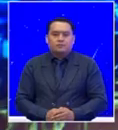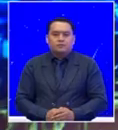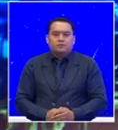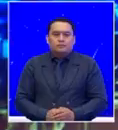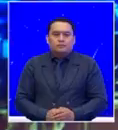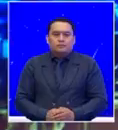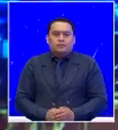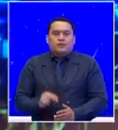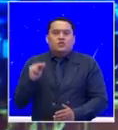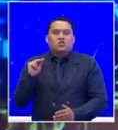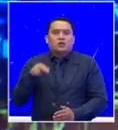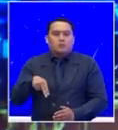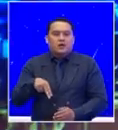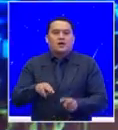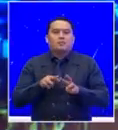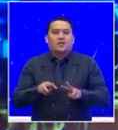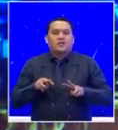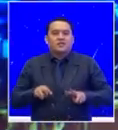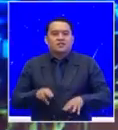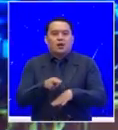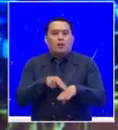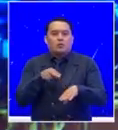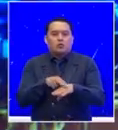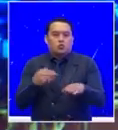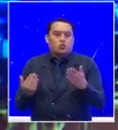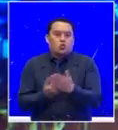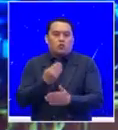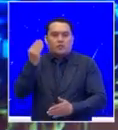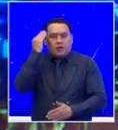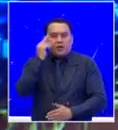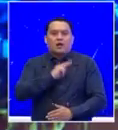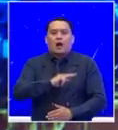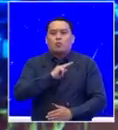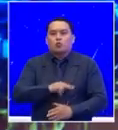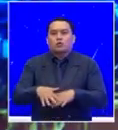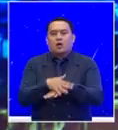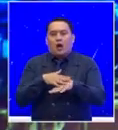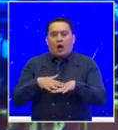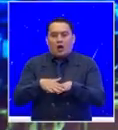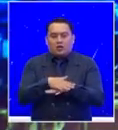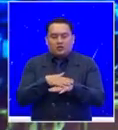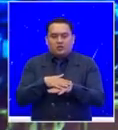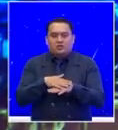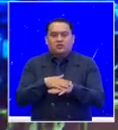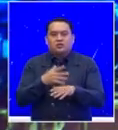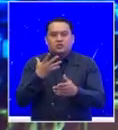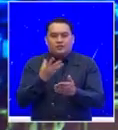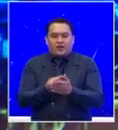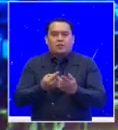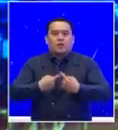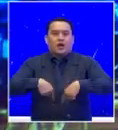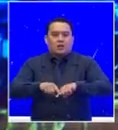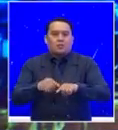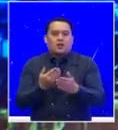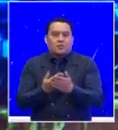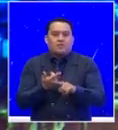В режиме ЧП Министерство внутренних дел применяет новые методы работы как с населением, так и внутри своих подразделений. К